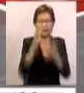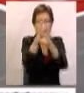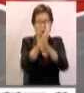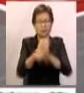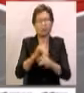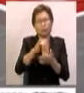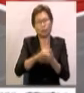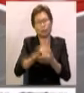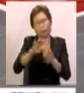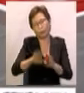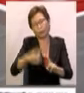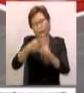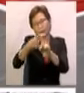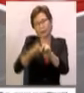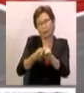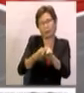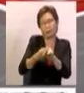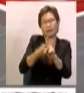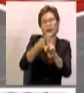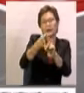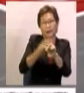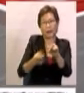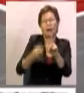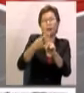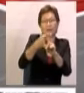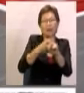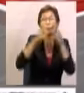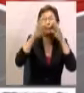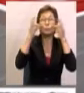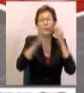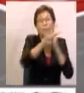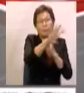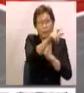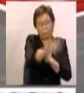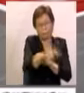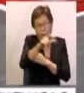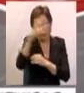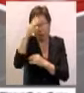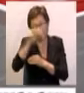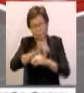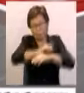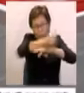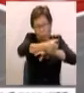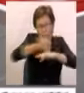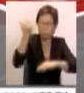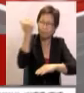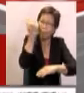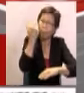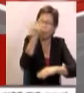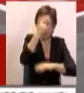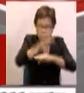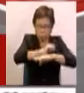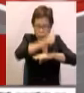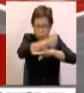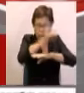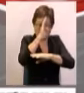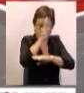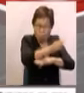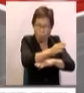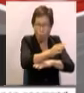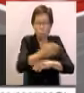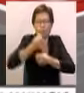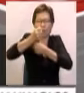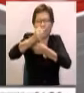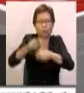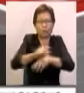Ya, itu dia tadi Syadikin dengan laporan di Kuching. 4 lelaki didakwa di Mahkamah Magistrate hari ini atas tuduhan merusuh